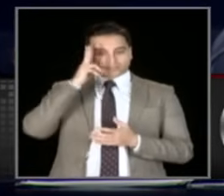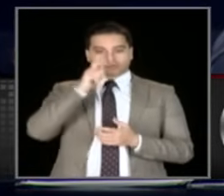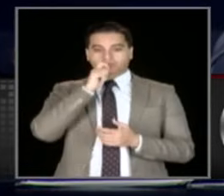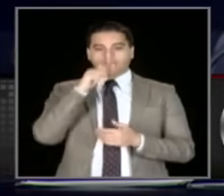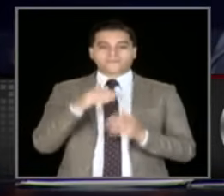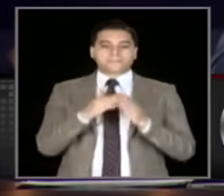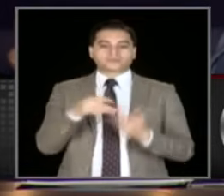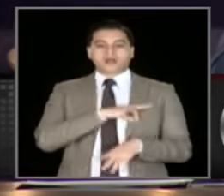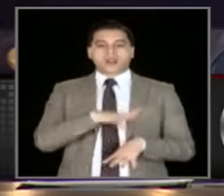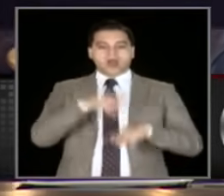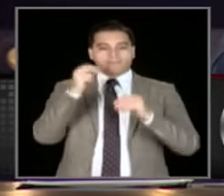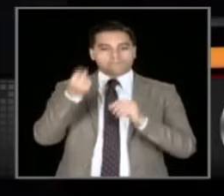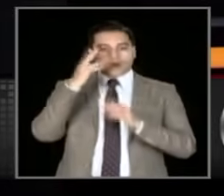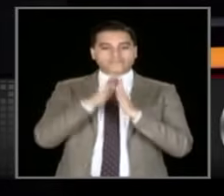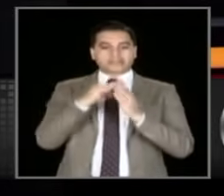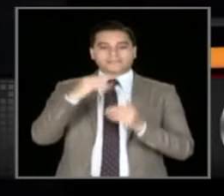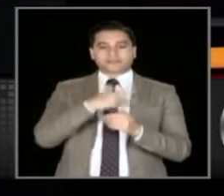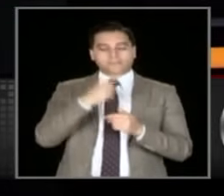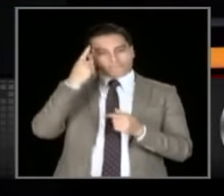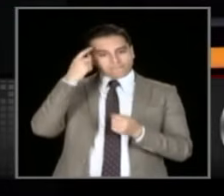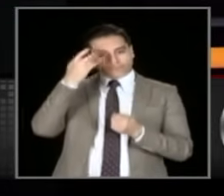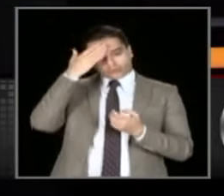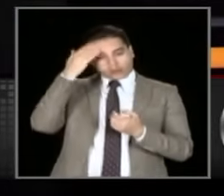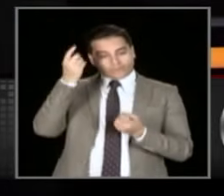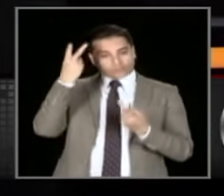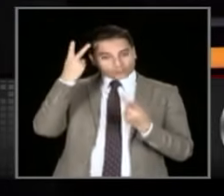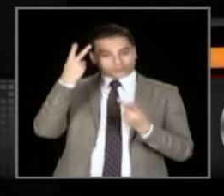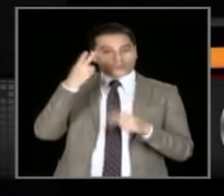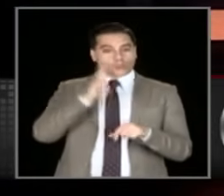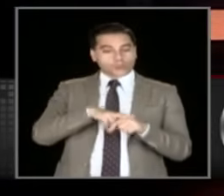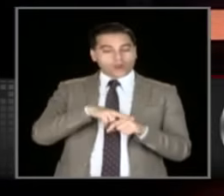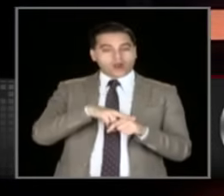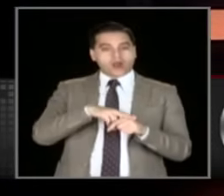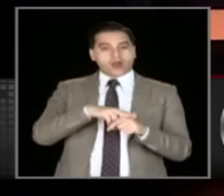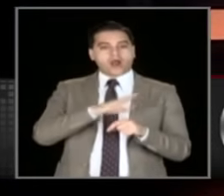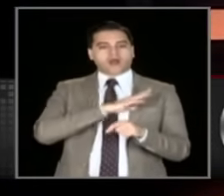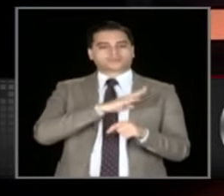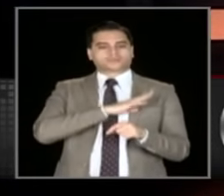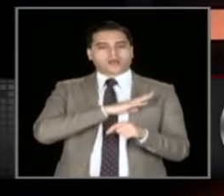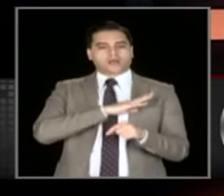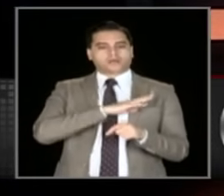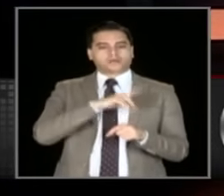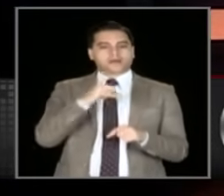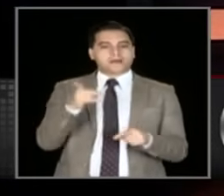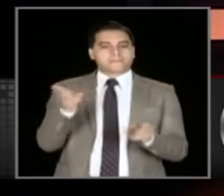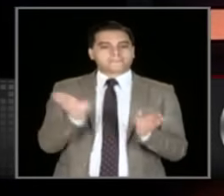صحفي مصري راحل وألف كتاب مثقفون وعسكر، فمن هو؟